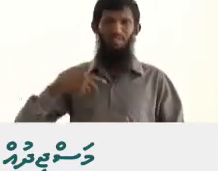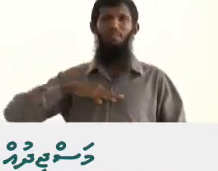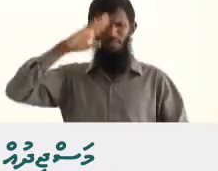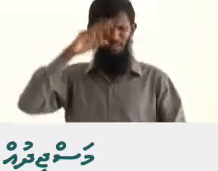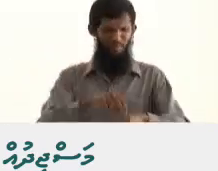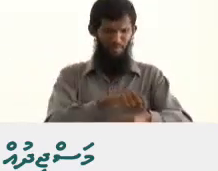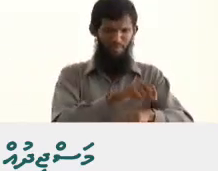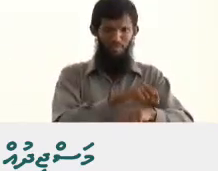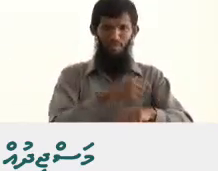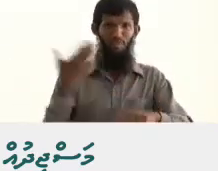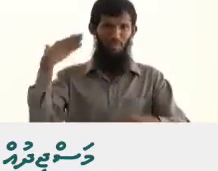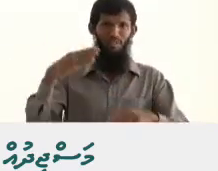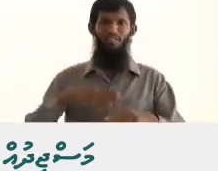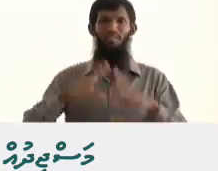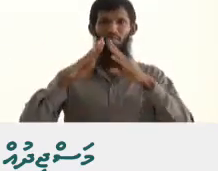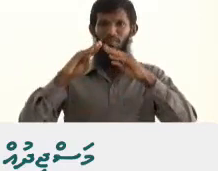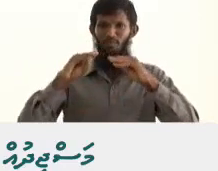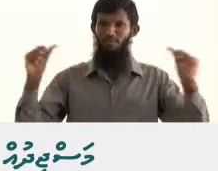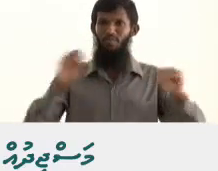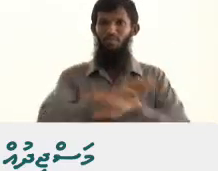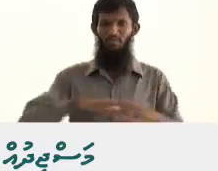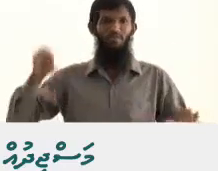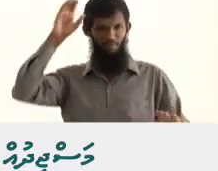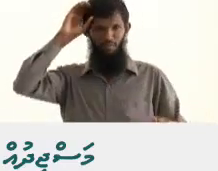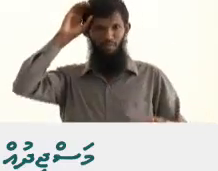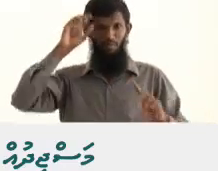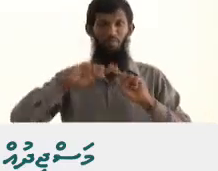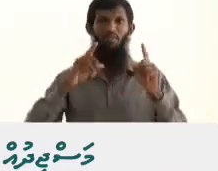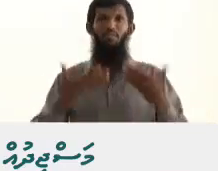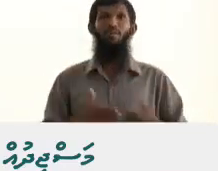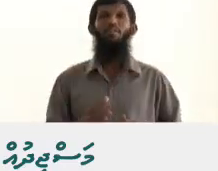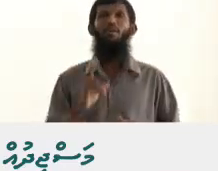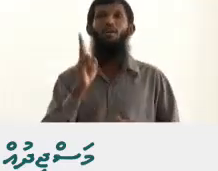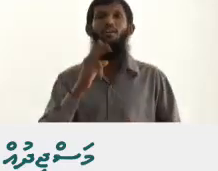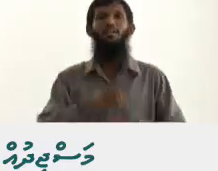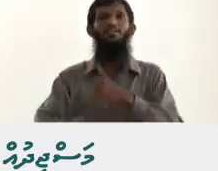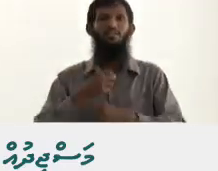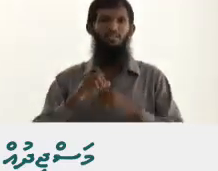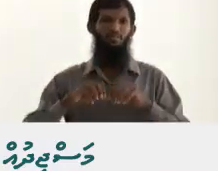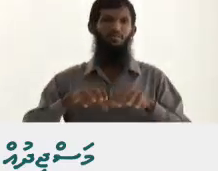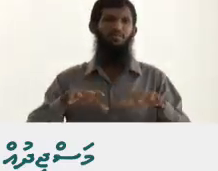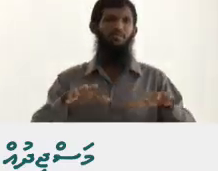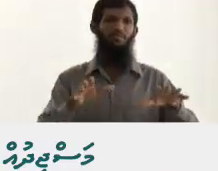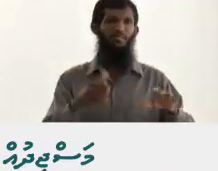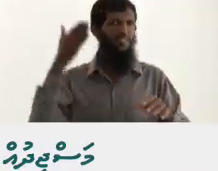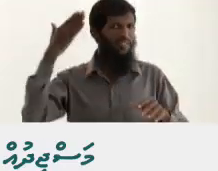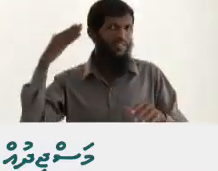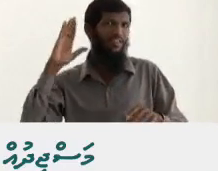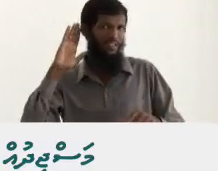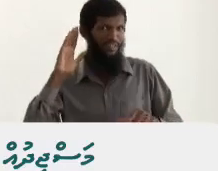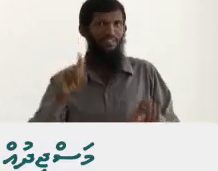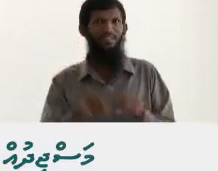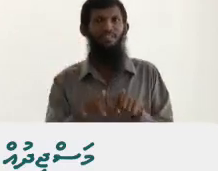fenifava kama kama behe muassasatakum vani kashavaru koddifa mifadan urakkateri vabatakum salame